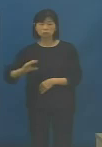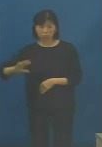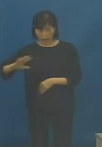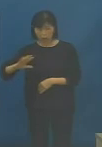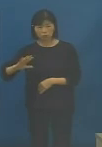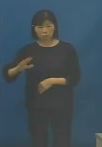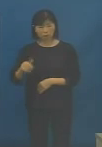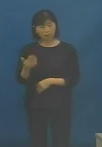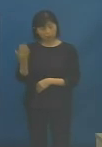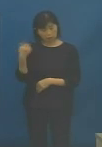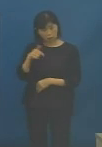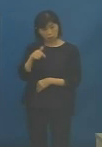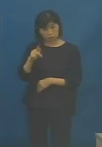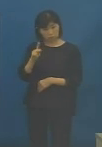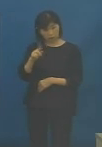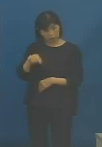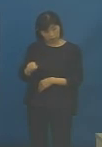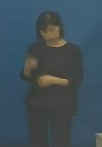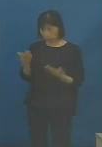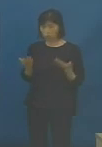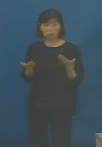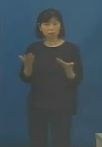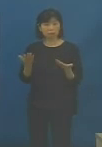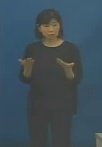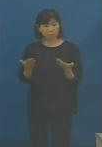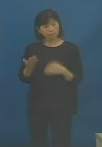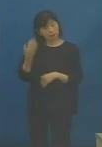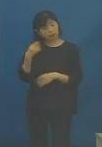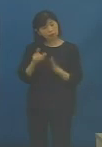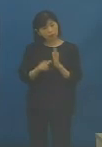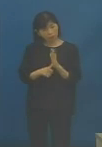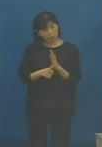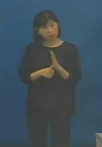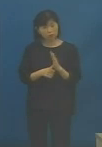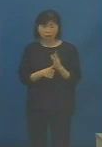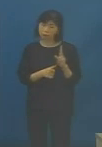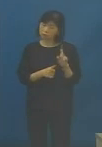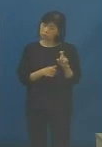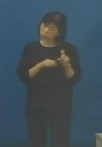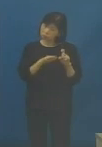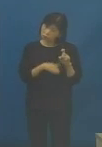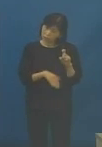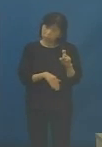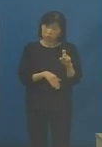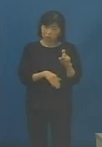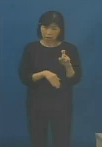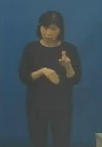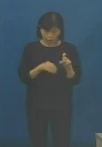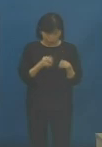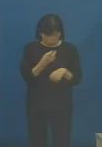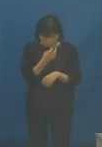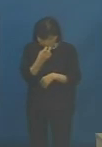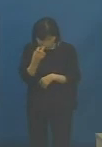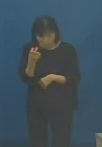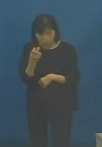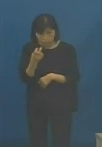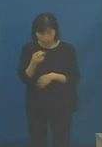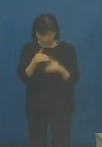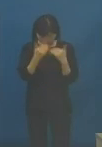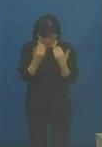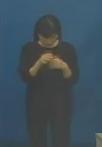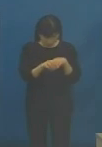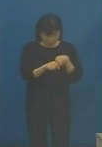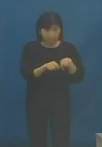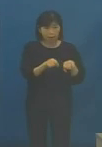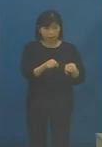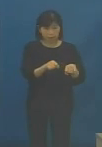と、前は数件をこう追っかけていって、それで全数こう捕まえて、でそれでそれぞれの一件